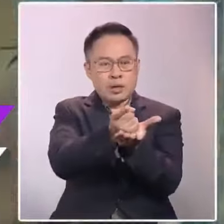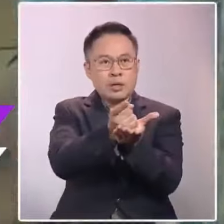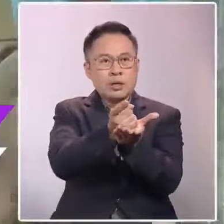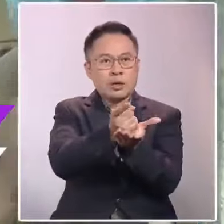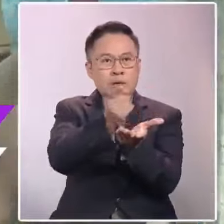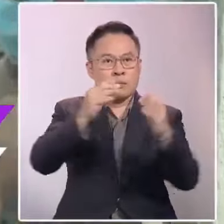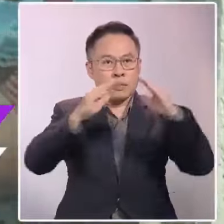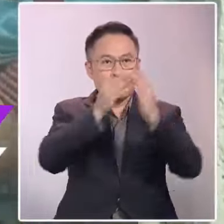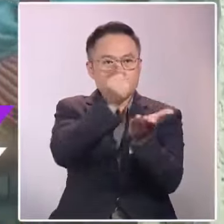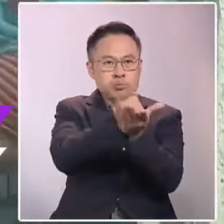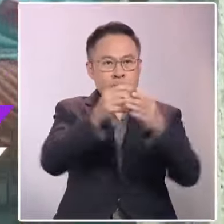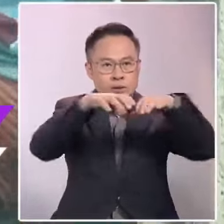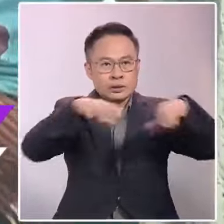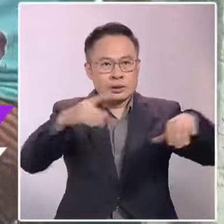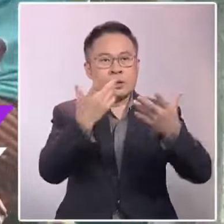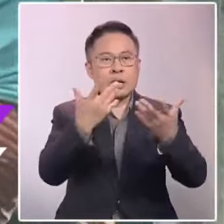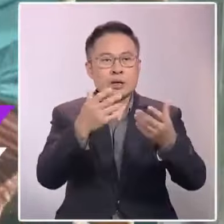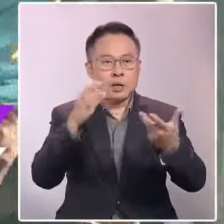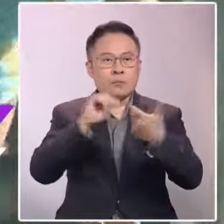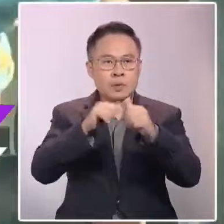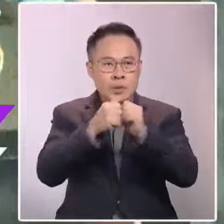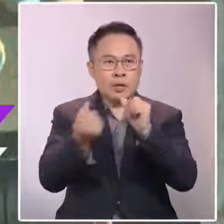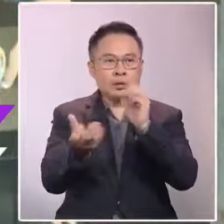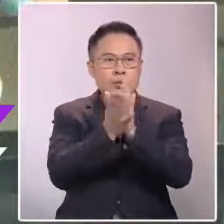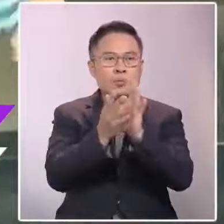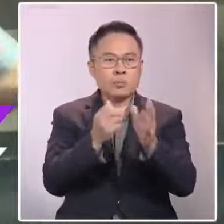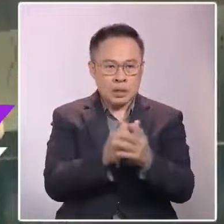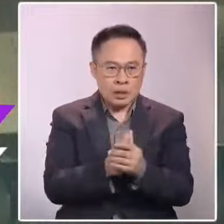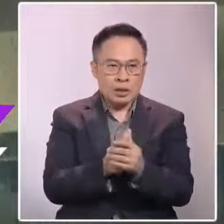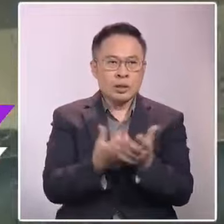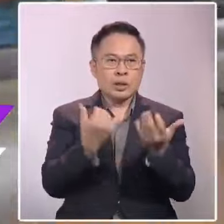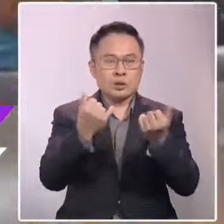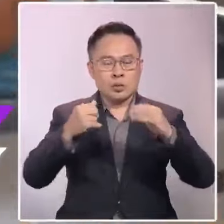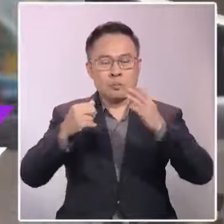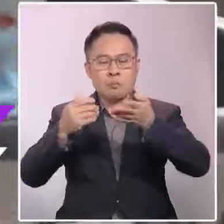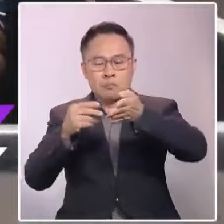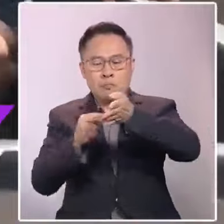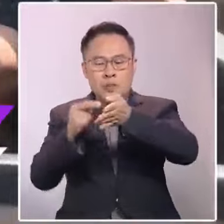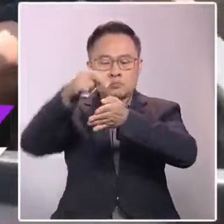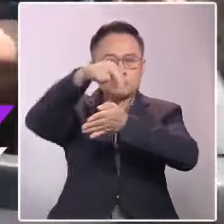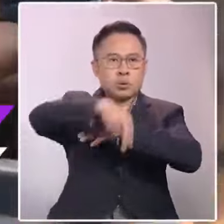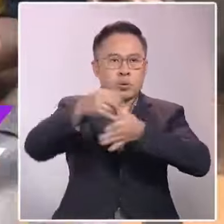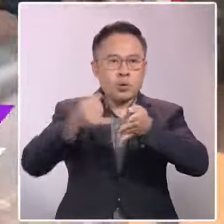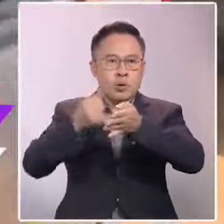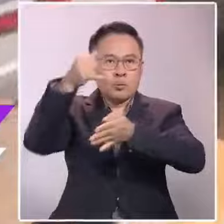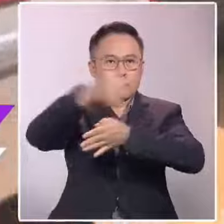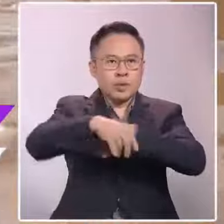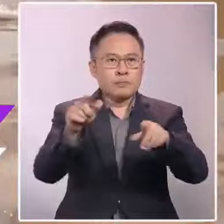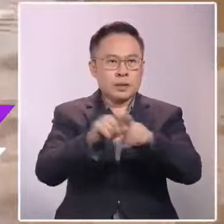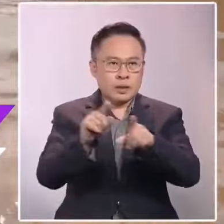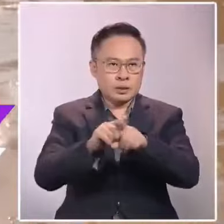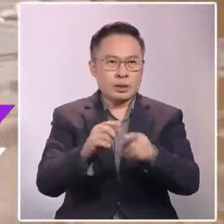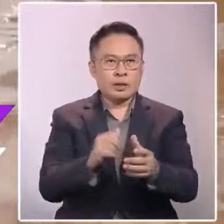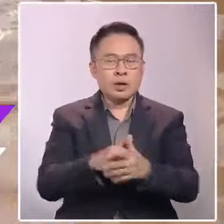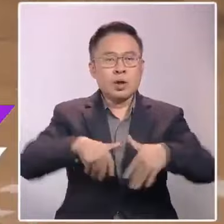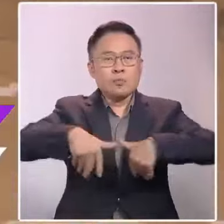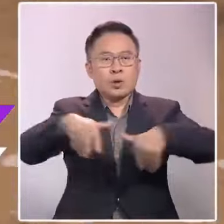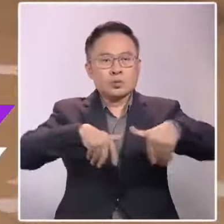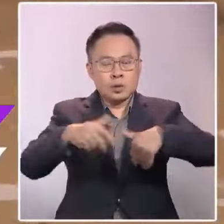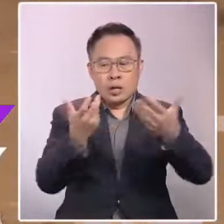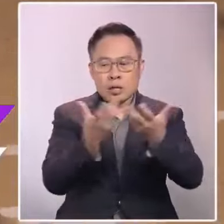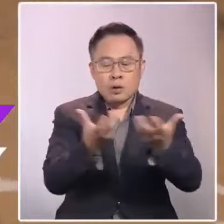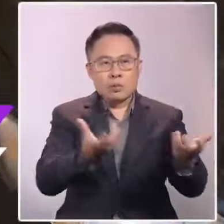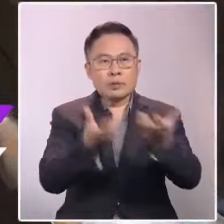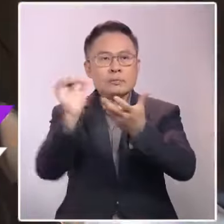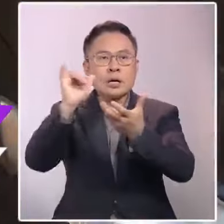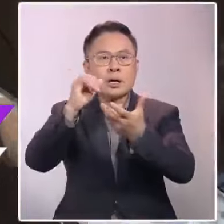ท้อง8เดือนก็ต้องปีนรั้วมาขึ้นรถกระบะหนีน้ำอย่างทุลักทุเลครับซึ่งชาวบ้านส่วนใหญ่ที่นี่ก็เก็บข้าวของไม่ทันโดยเฉพาะรถ